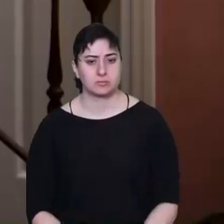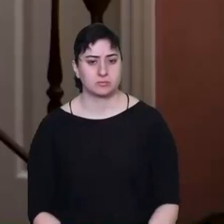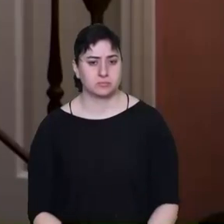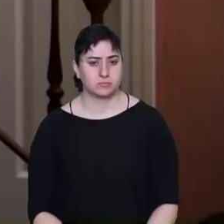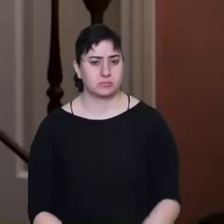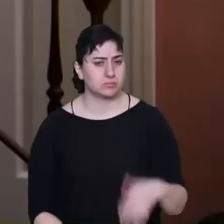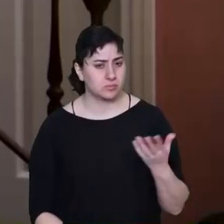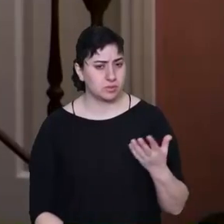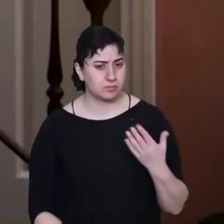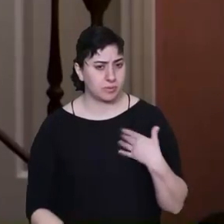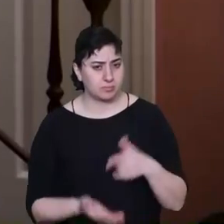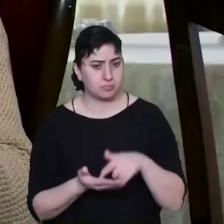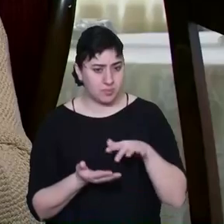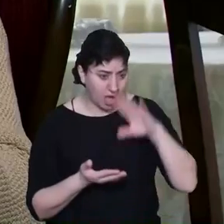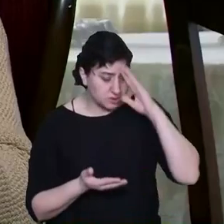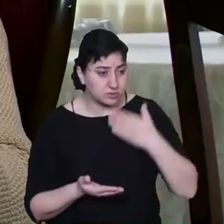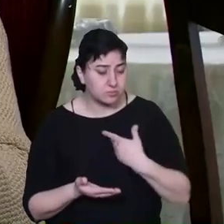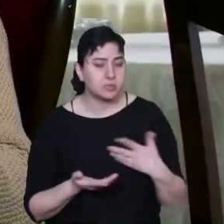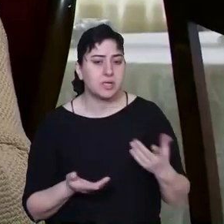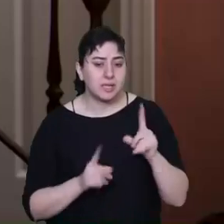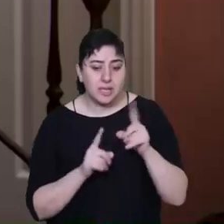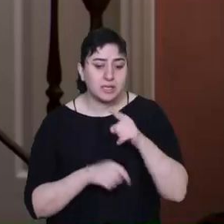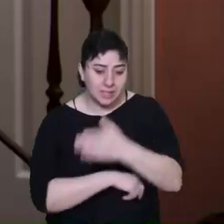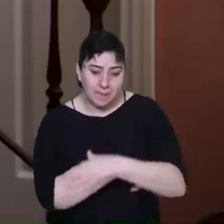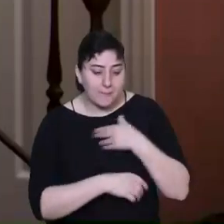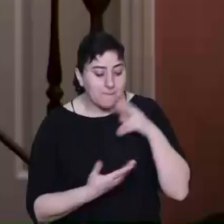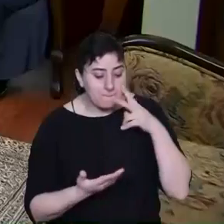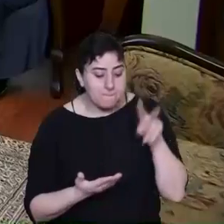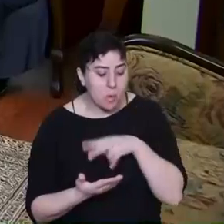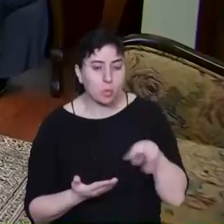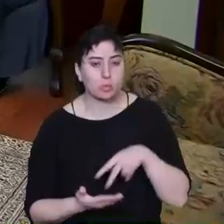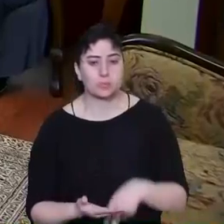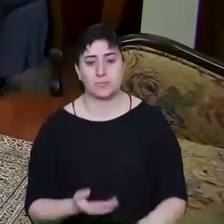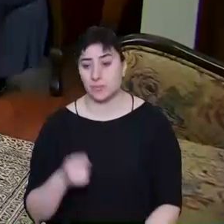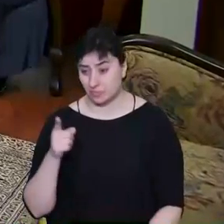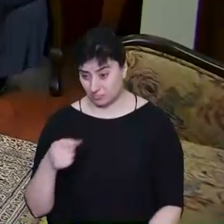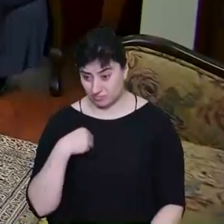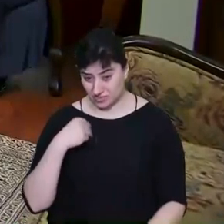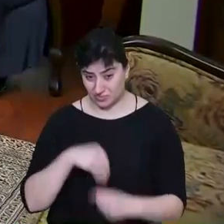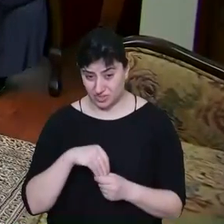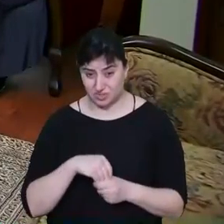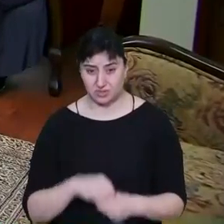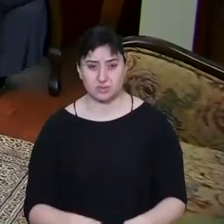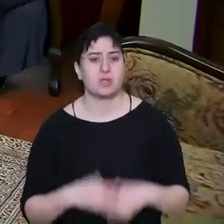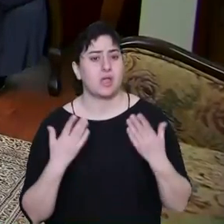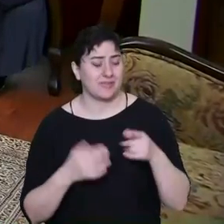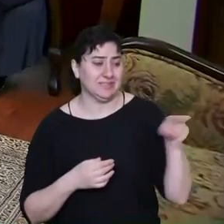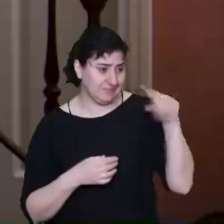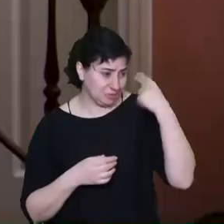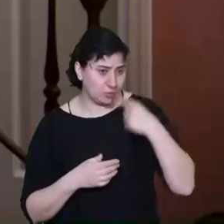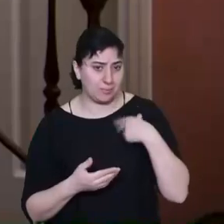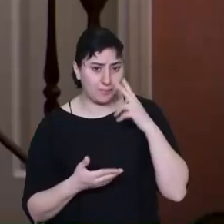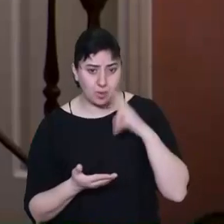Canım Allah Allah, ben bilgisayara düştün müyüm? İnternetten sizin için sörf yapıyorum ben burada. Bizim için mi? Tabii sizin için